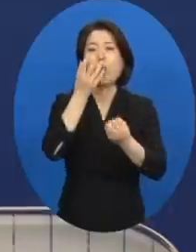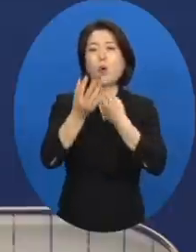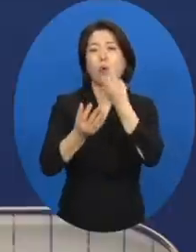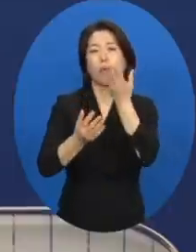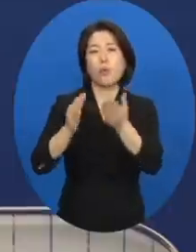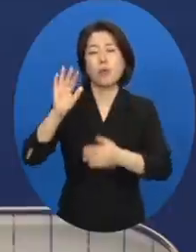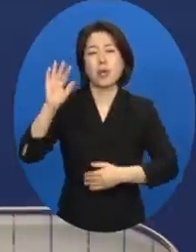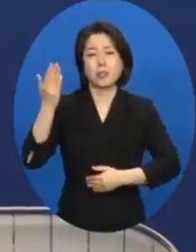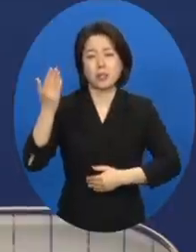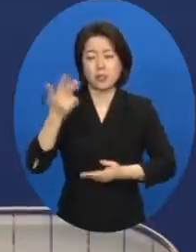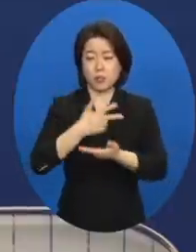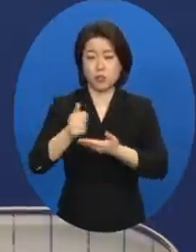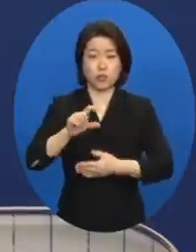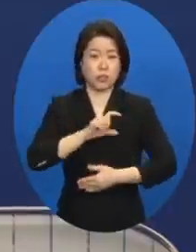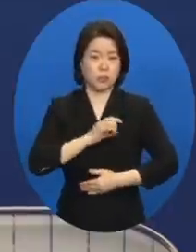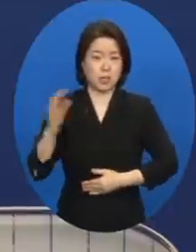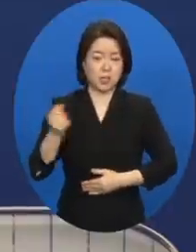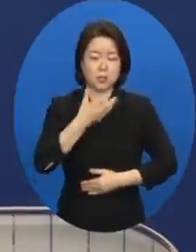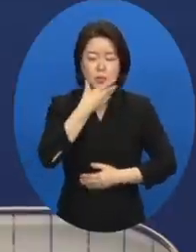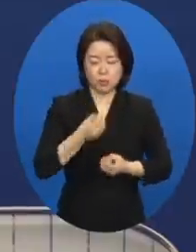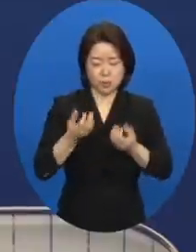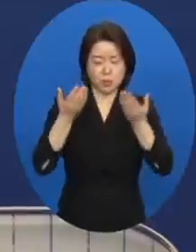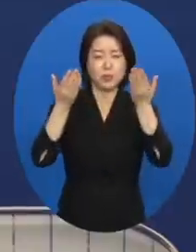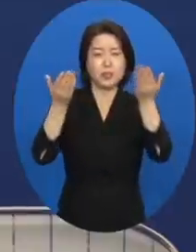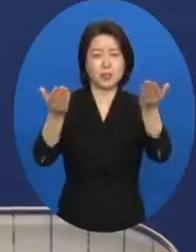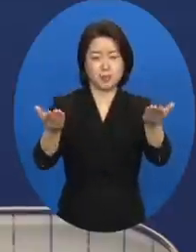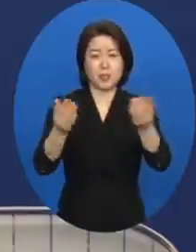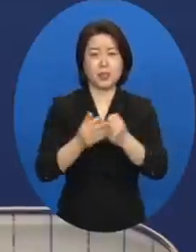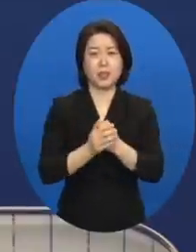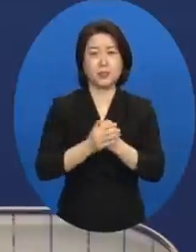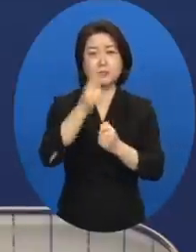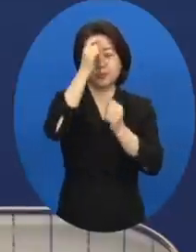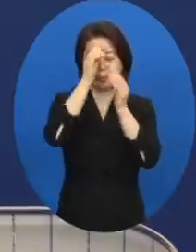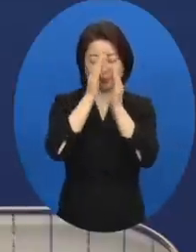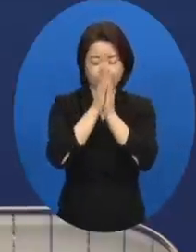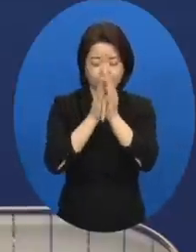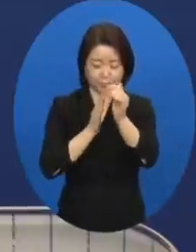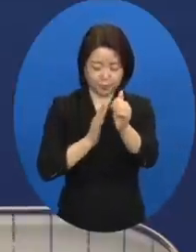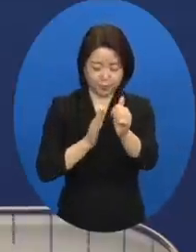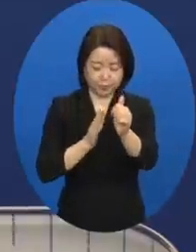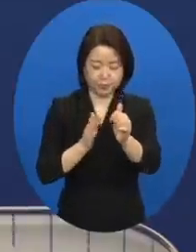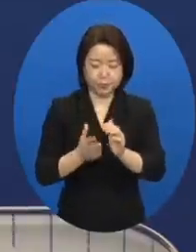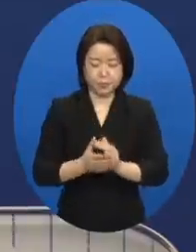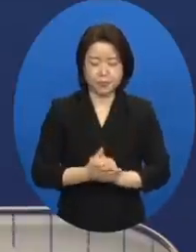되기를 주님의 이름으로 축원합니다. 기도하겠습니다.